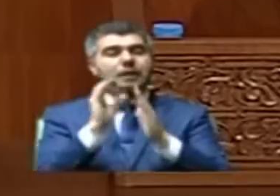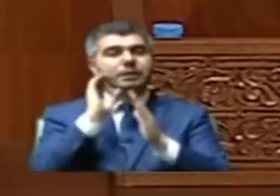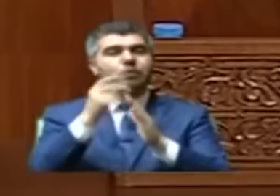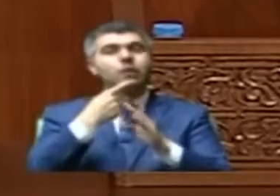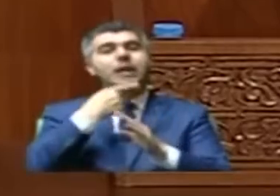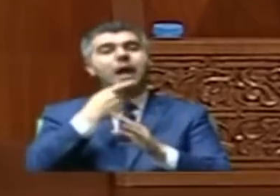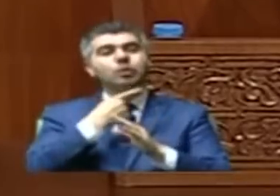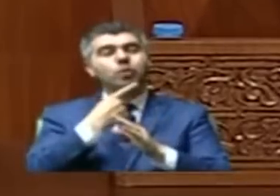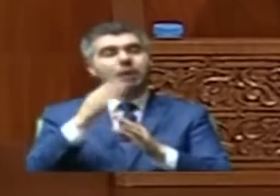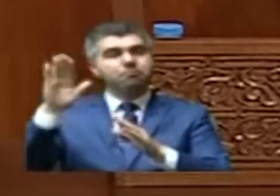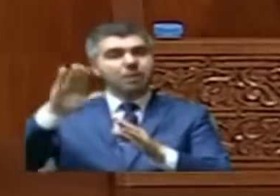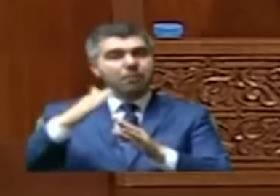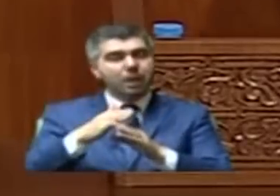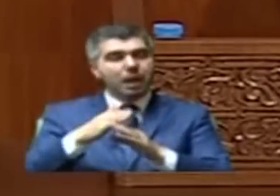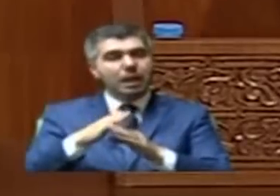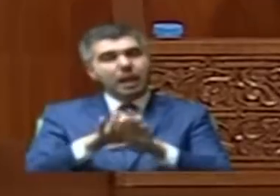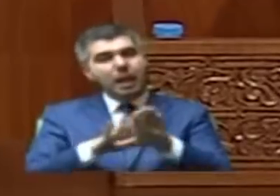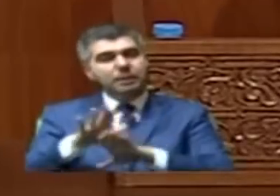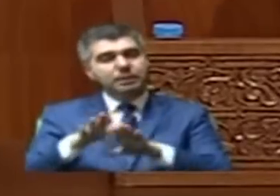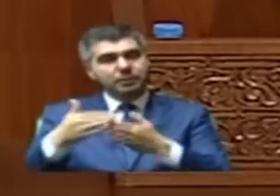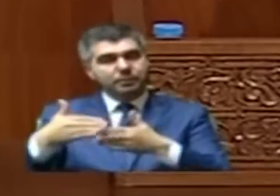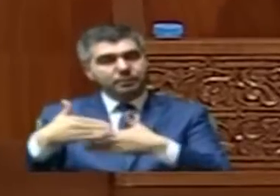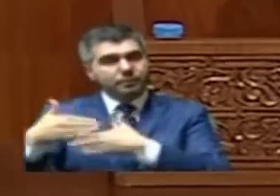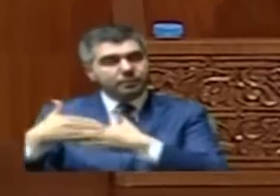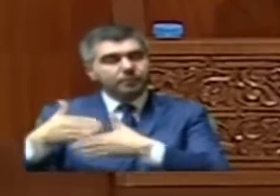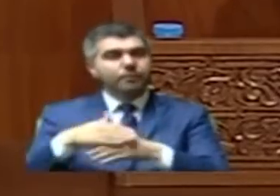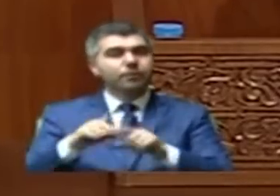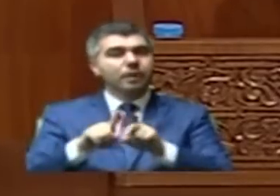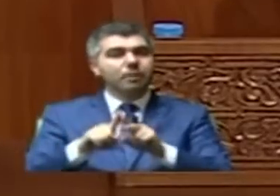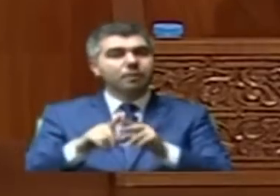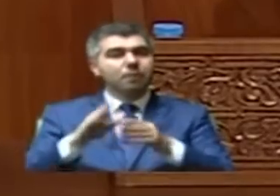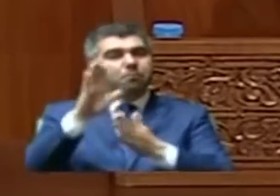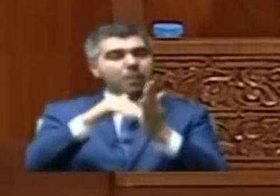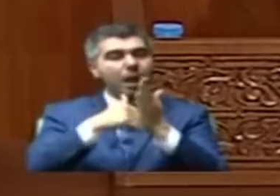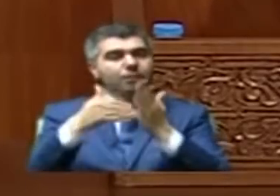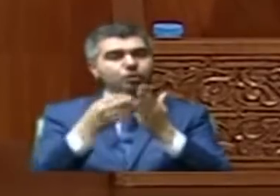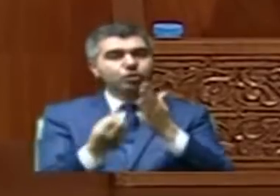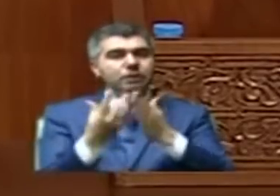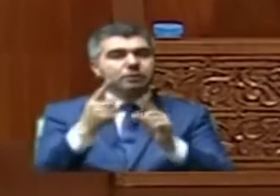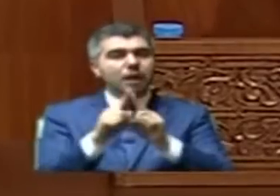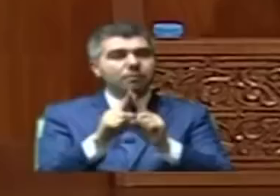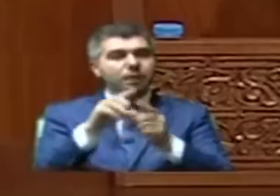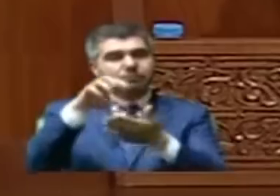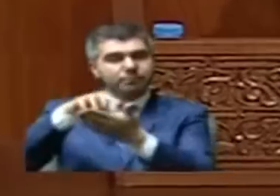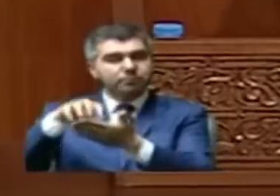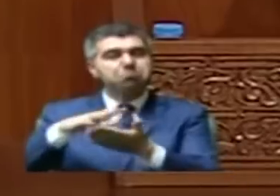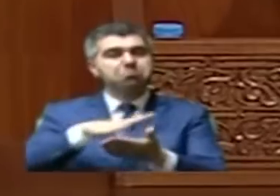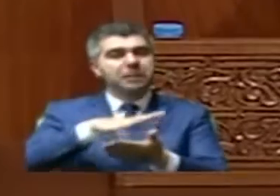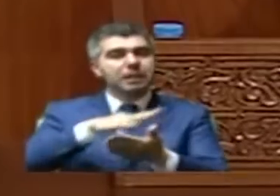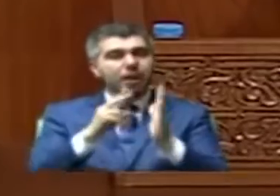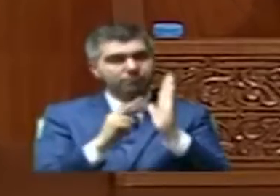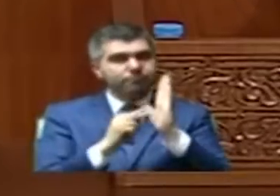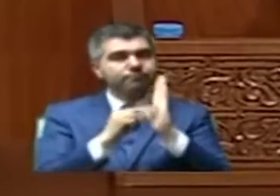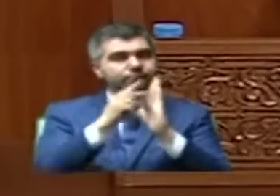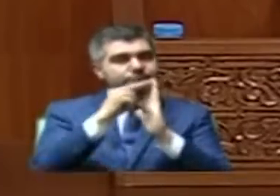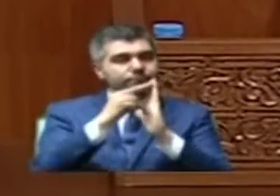في بني ملال، وكاين في تيزنيت، ولكن الآن هناك برنامج لفتح دور أخرى لمغاربة العالم في مدن وأقاليم أخرى تدريجيا، وغادي